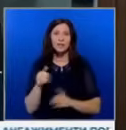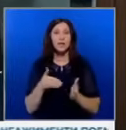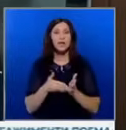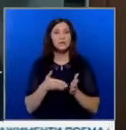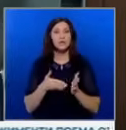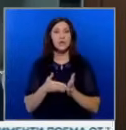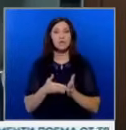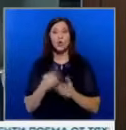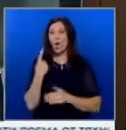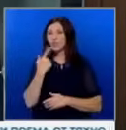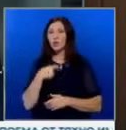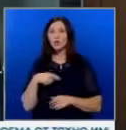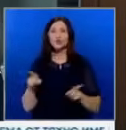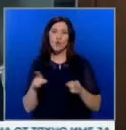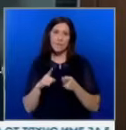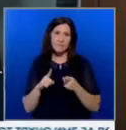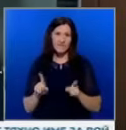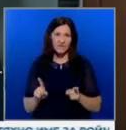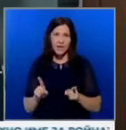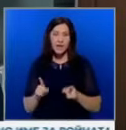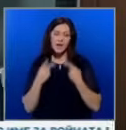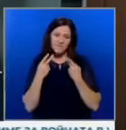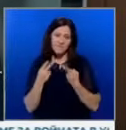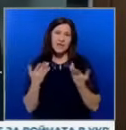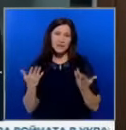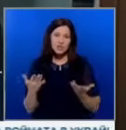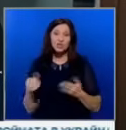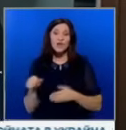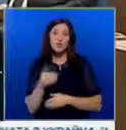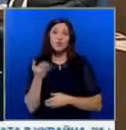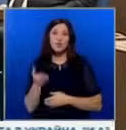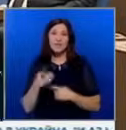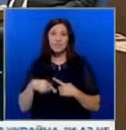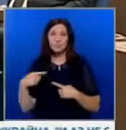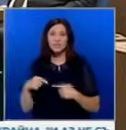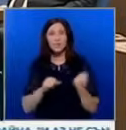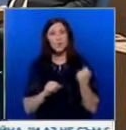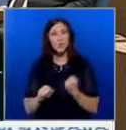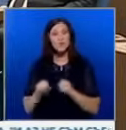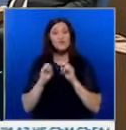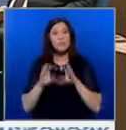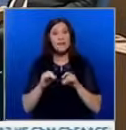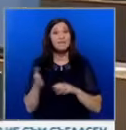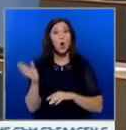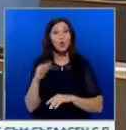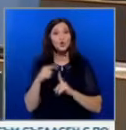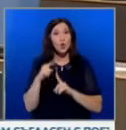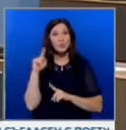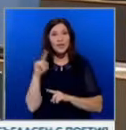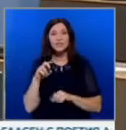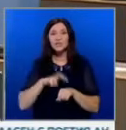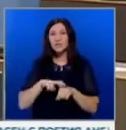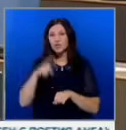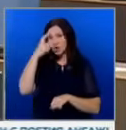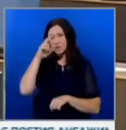защото едноличното управление видя се, че води до тези процеси. По-късно в предаването още от деня Джевдет Чакъров